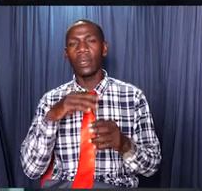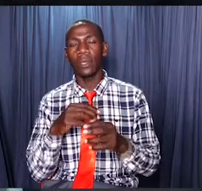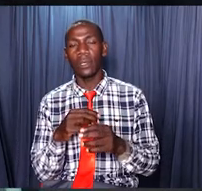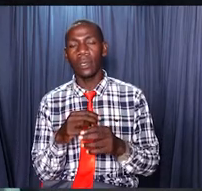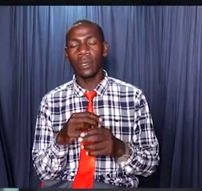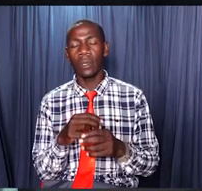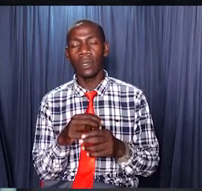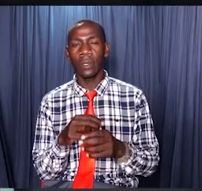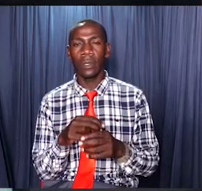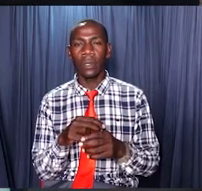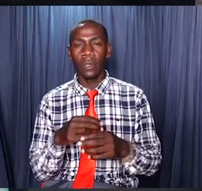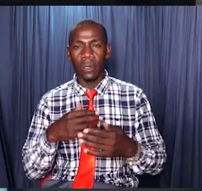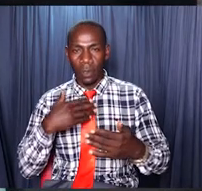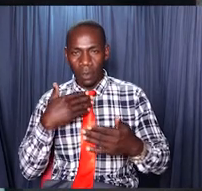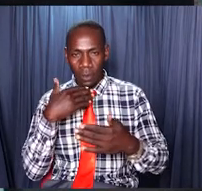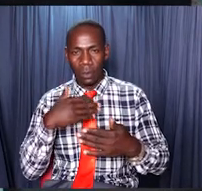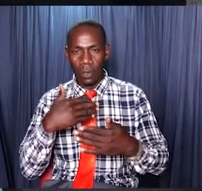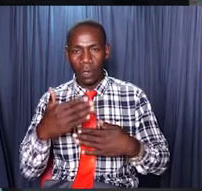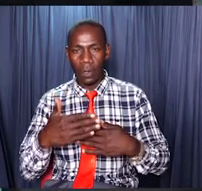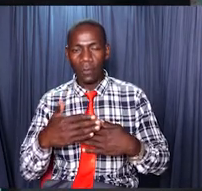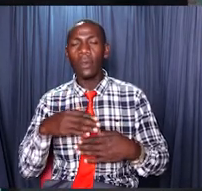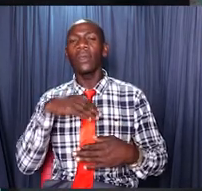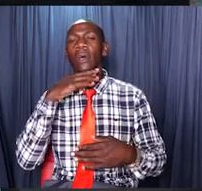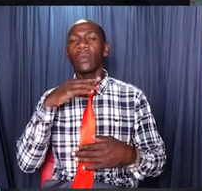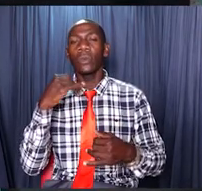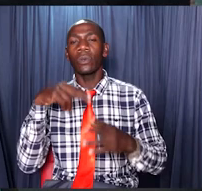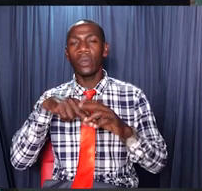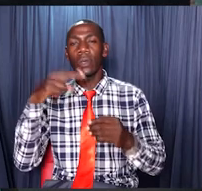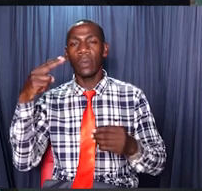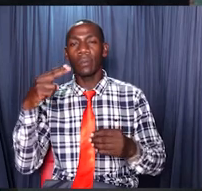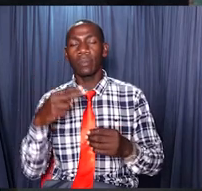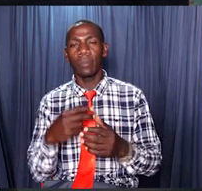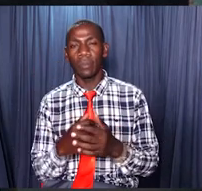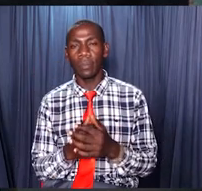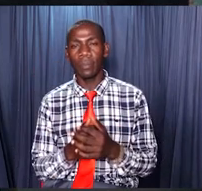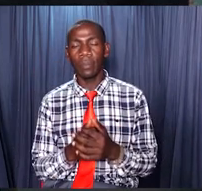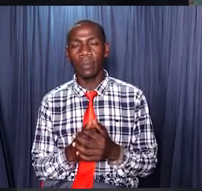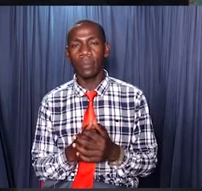end, to death. Wewe ukiona umefika karibu na kifo unakatama. When you feel like you go to the end, you despair.